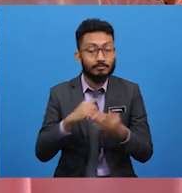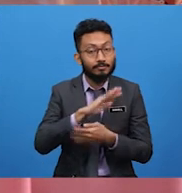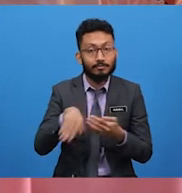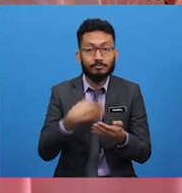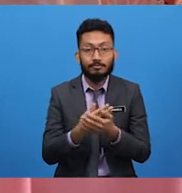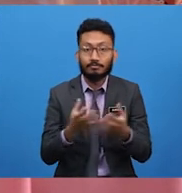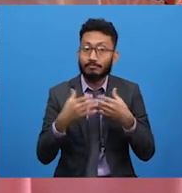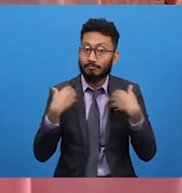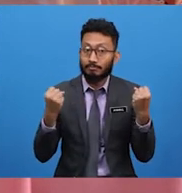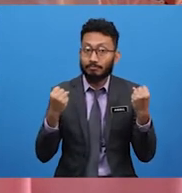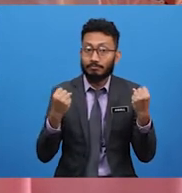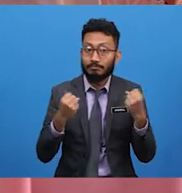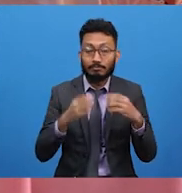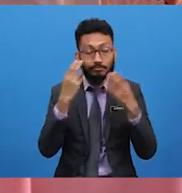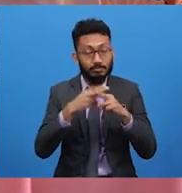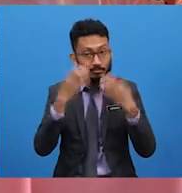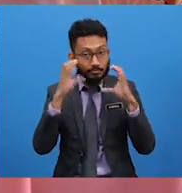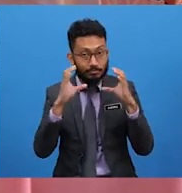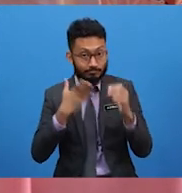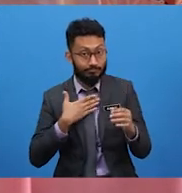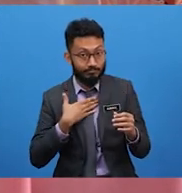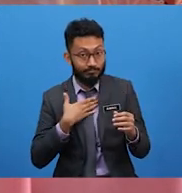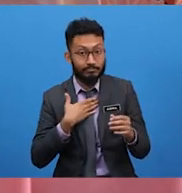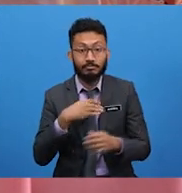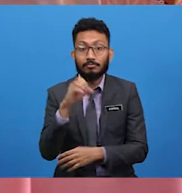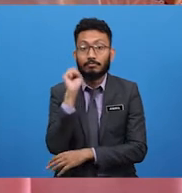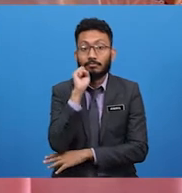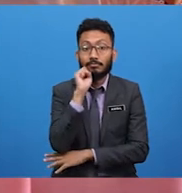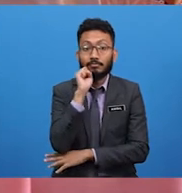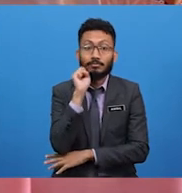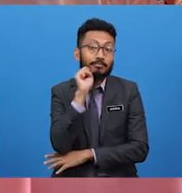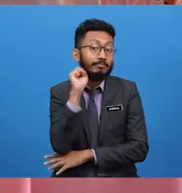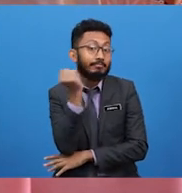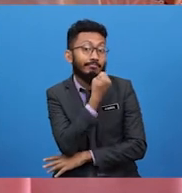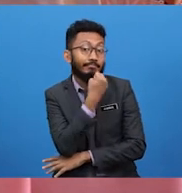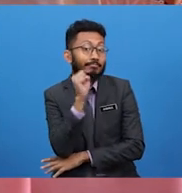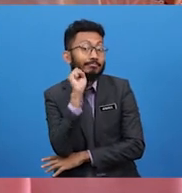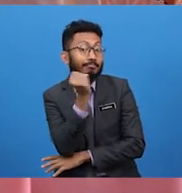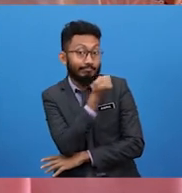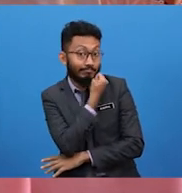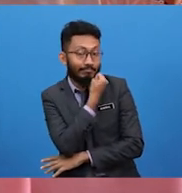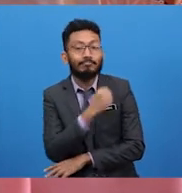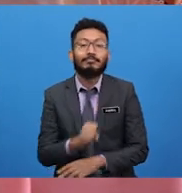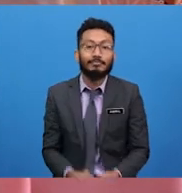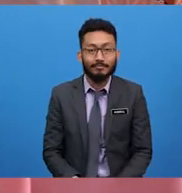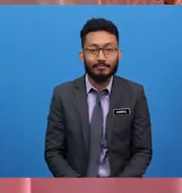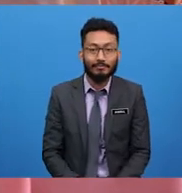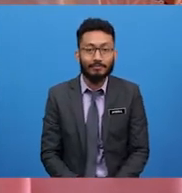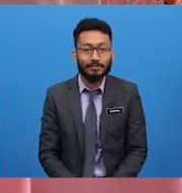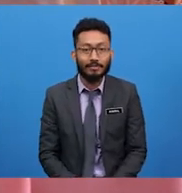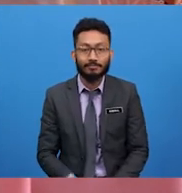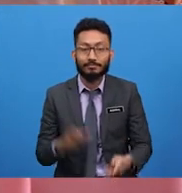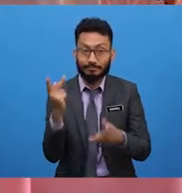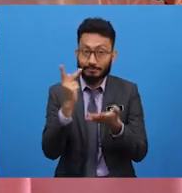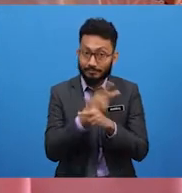cikgu Siti Sarah. Kod nama cikgu ialah Siti. Pada episod kali ini, kita